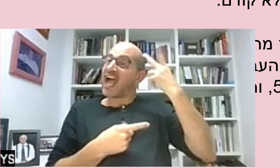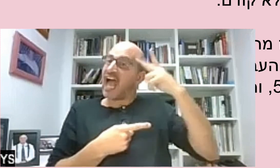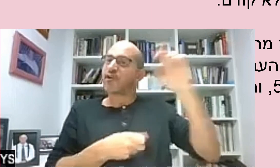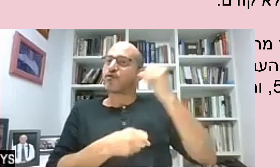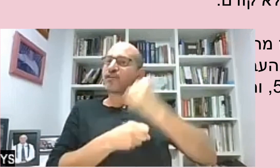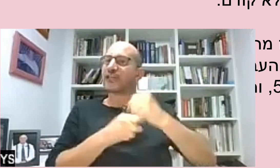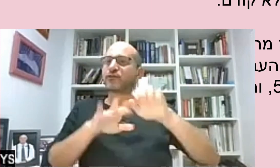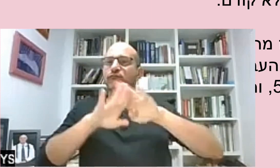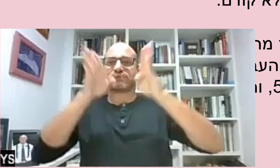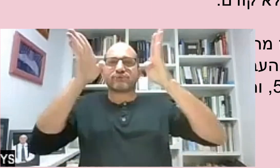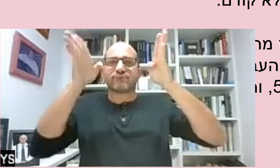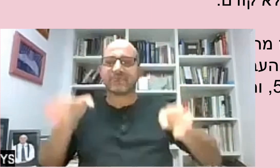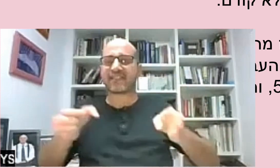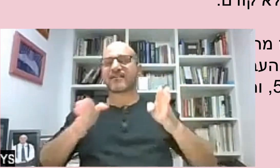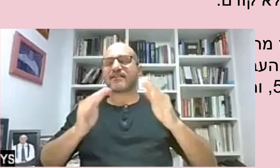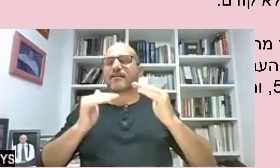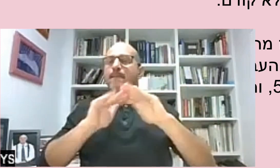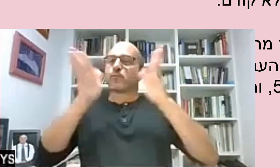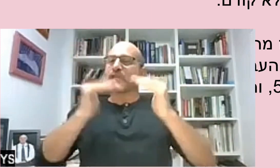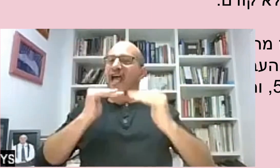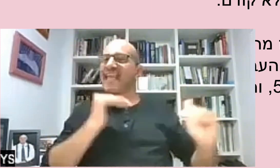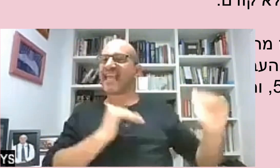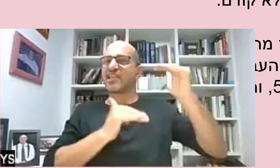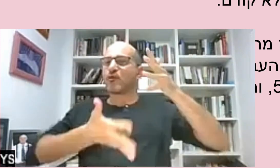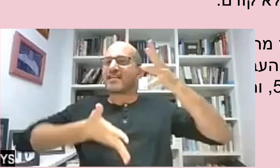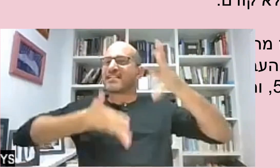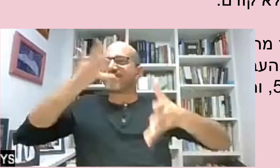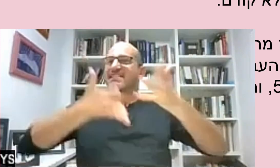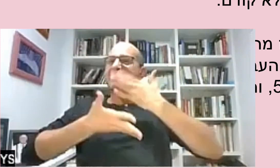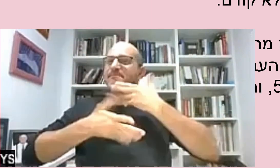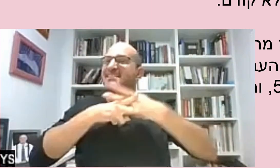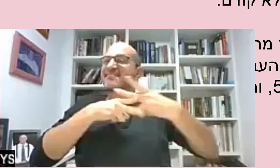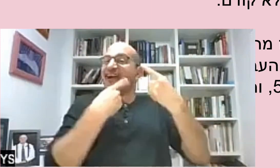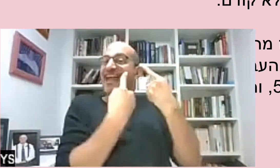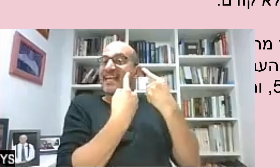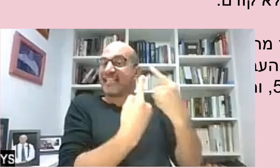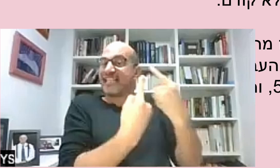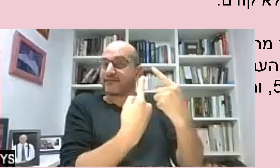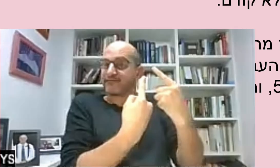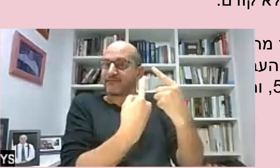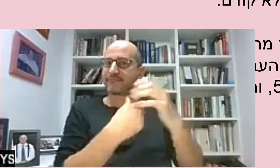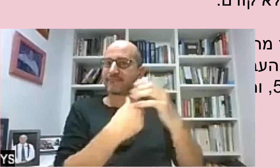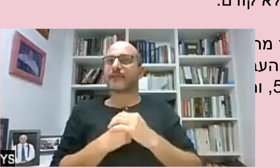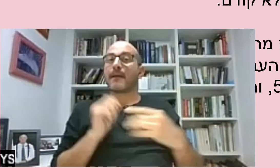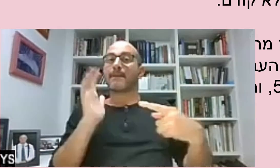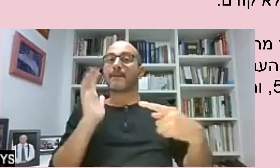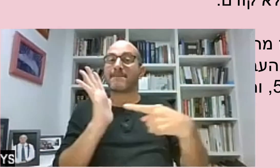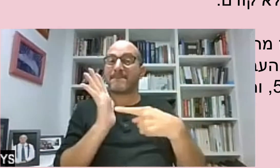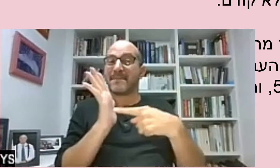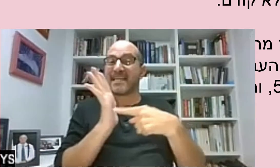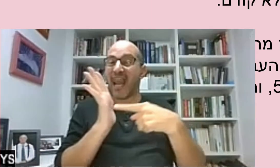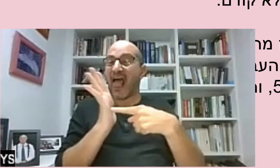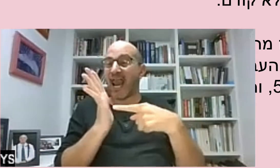לפני כמה שנים, שהיה בעצם רעיון לעשות מדור שפת הסימנים ישראלית בלבד,